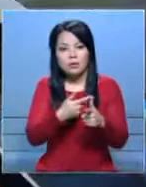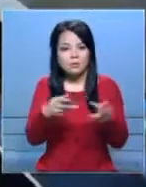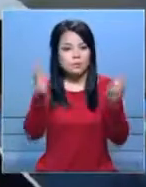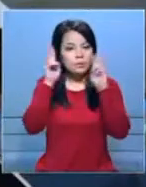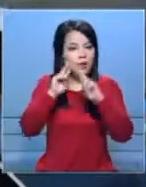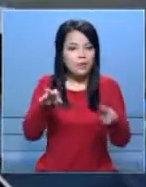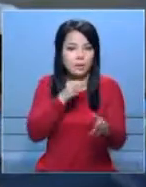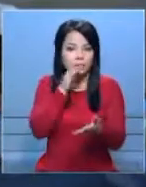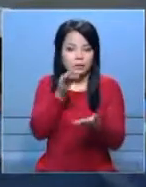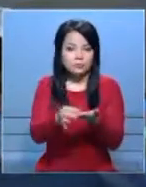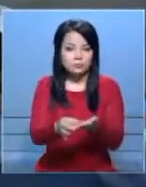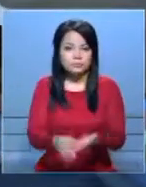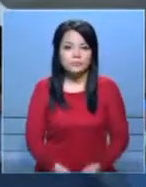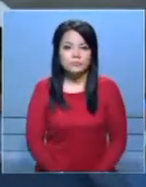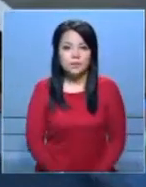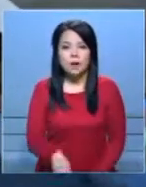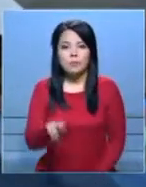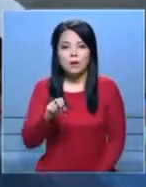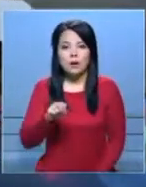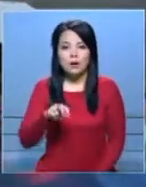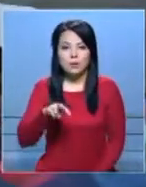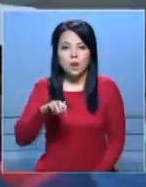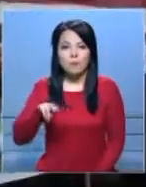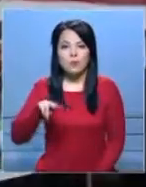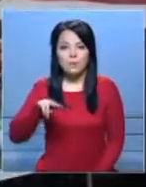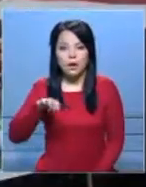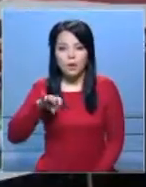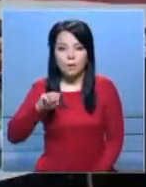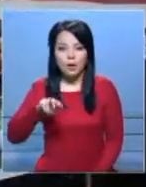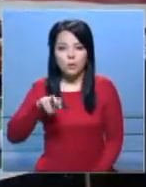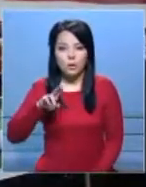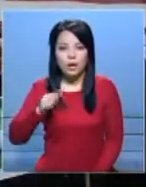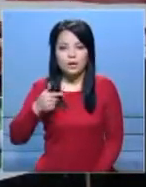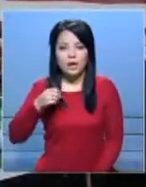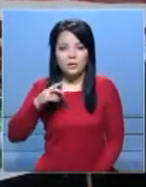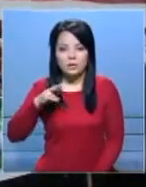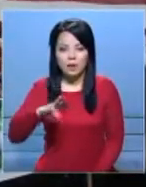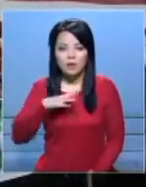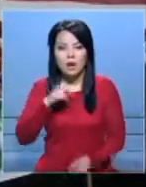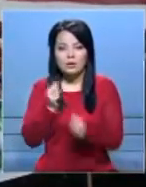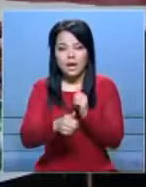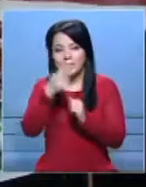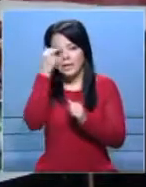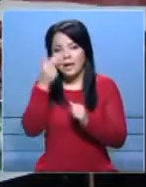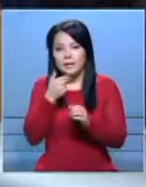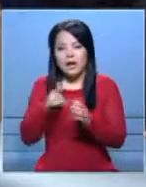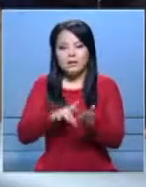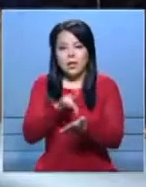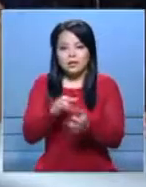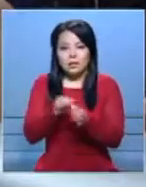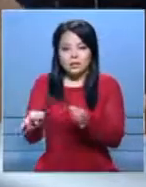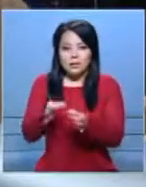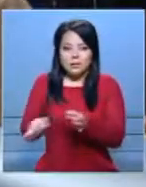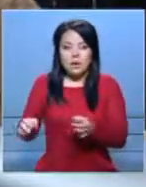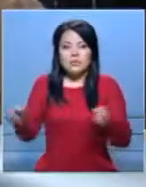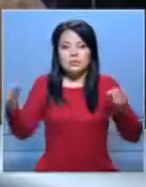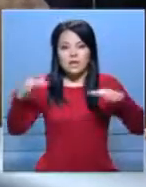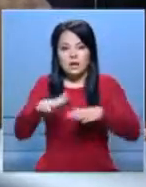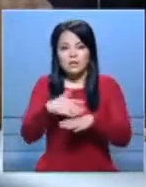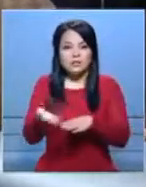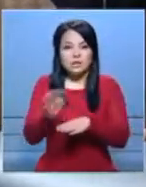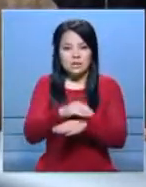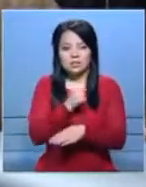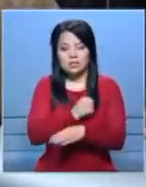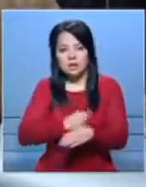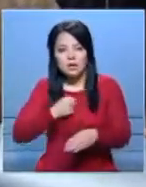білмеймін. Палермо, Парма, Лука, Генуя, Милан. Италияның әр қаласындағы мұсылмандар осылай жұдырықтай жұмылып жан жақтан бас